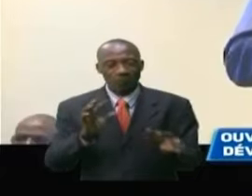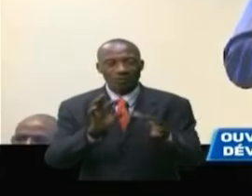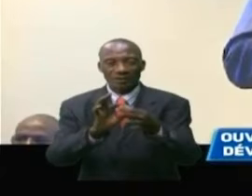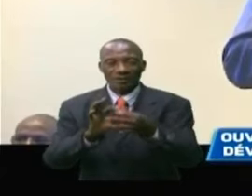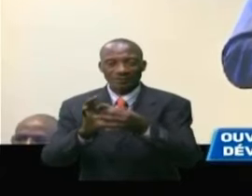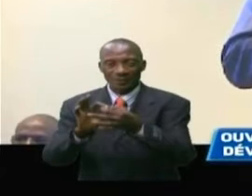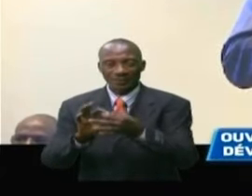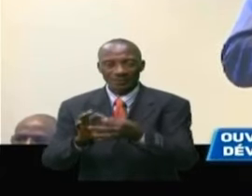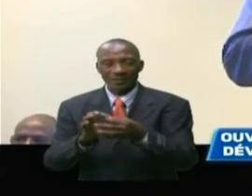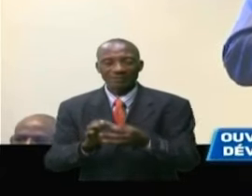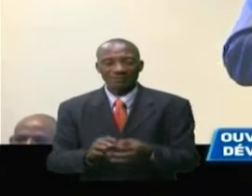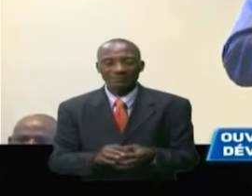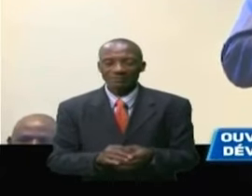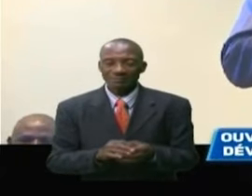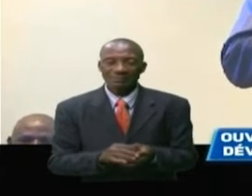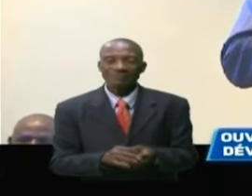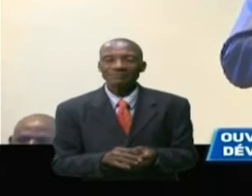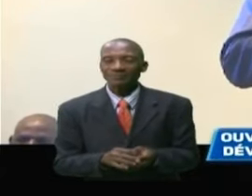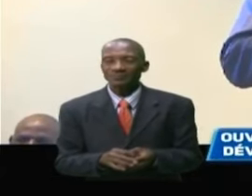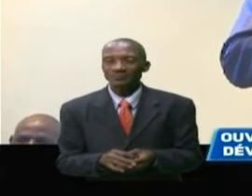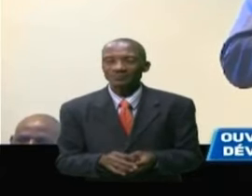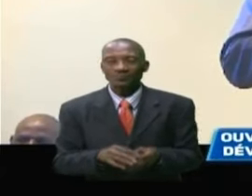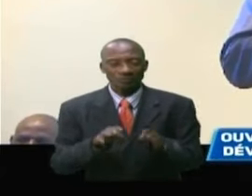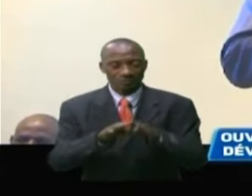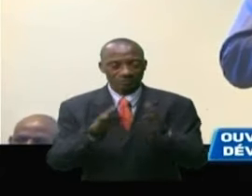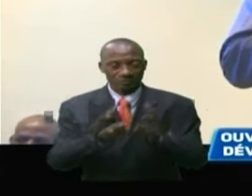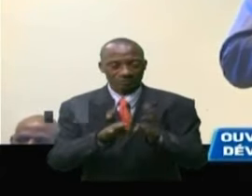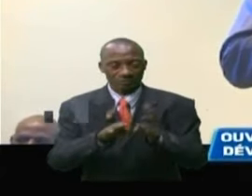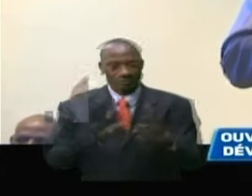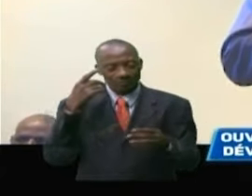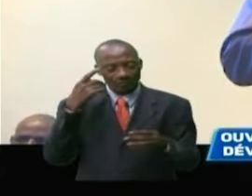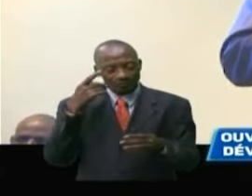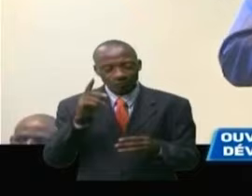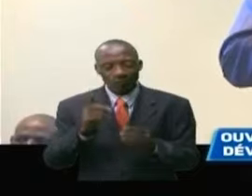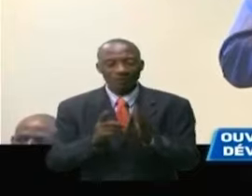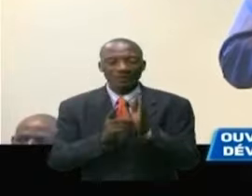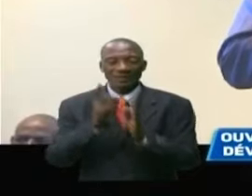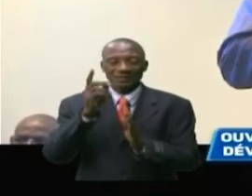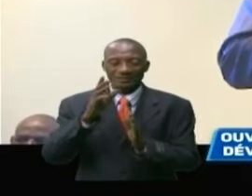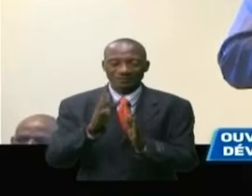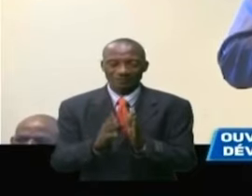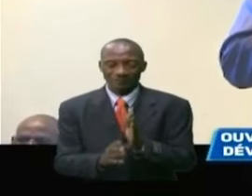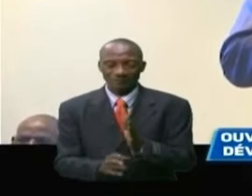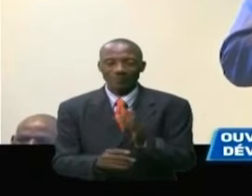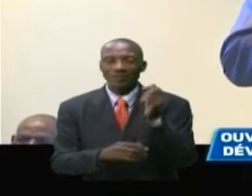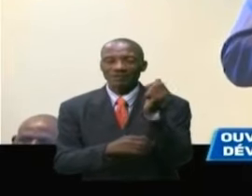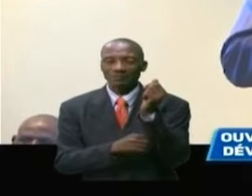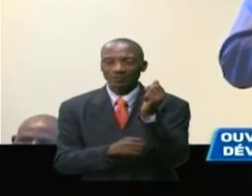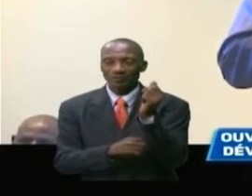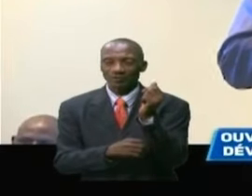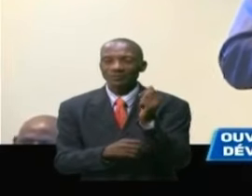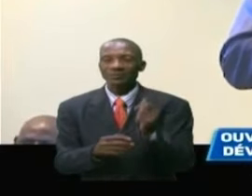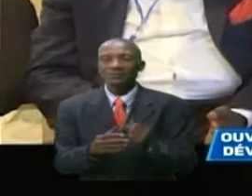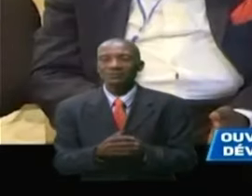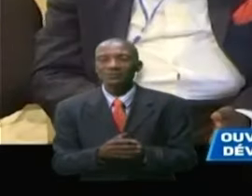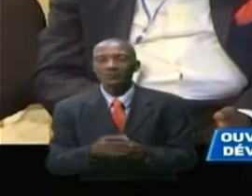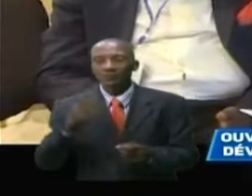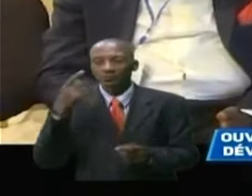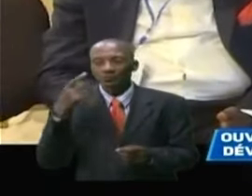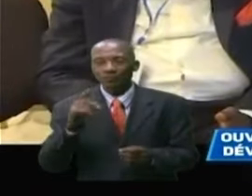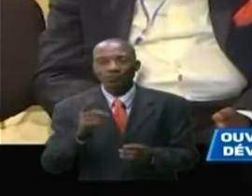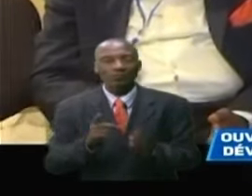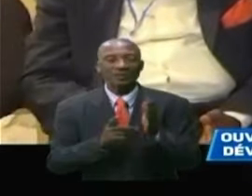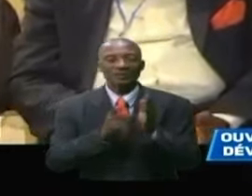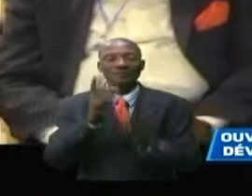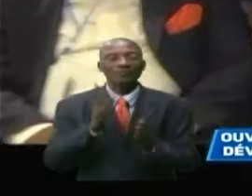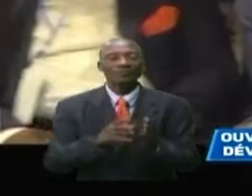programmes d'urgence intégrés au développement communautaire pour appuyer les plans locaux de développement